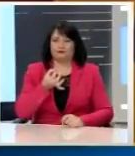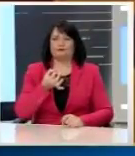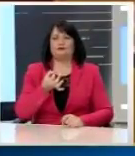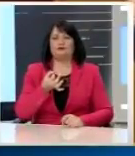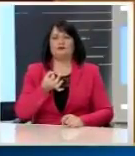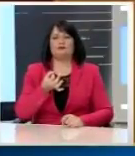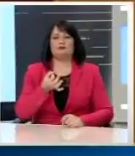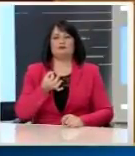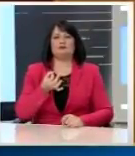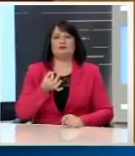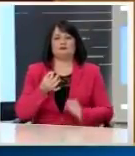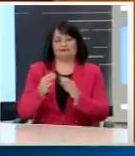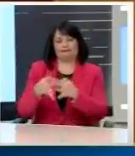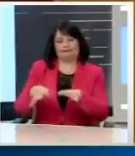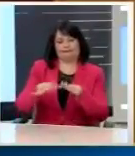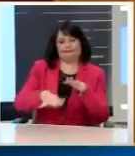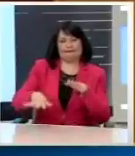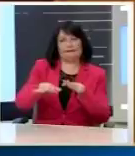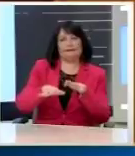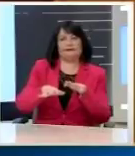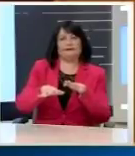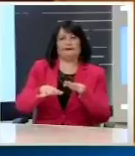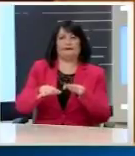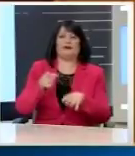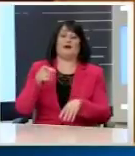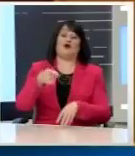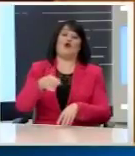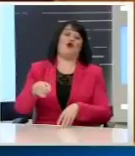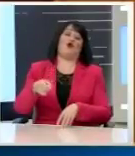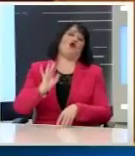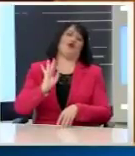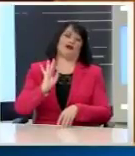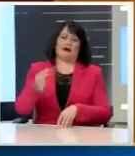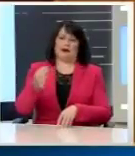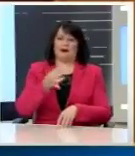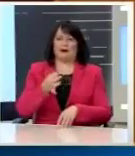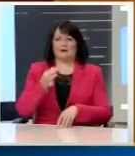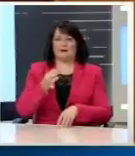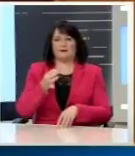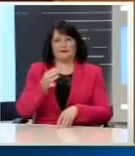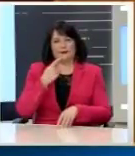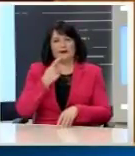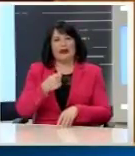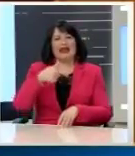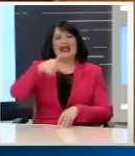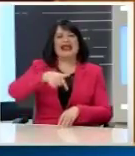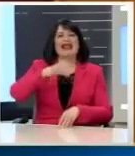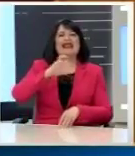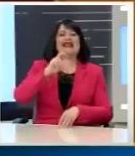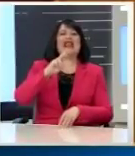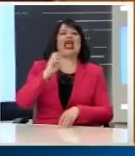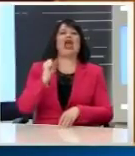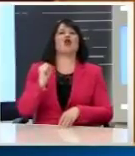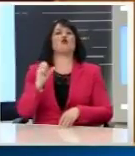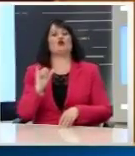της παραφιάδας της παράταξής σας, όχι εσείς, δεν τα λέγατε. Εσείς λέγατε γερούν γερά, έτσι δεν λέγατε?